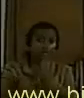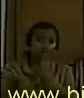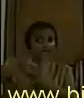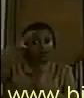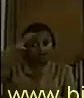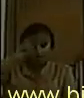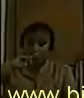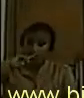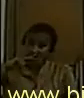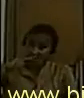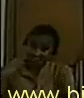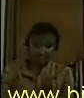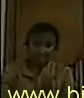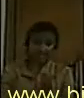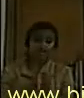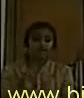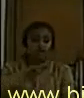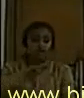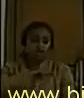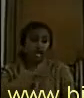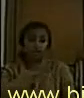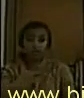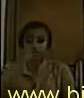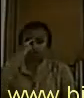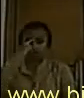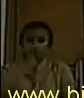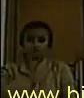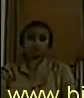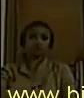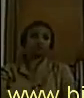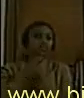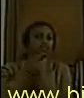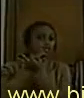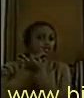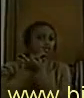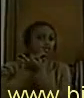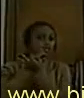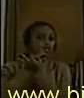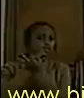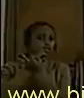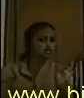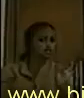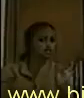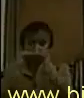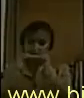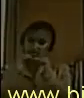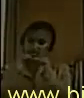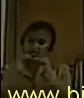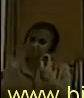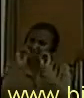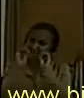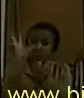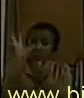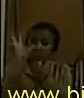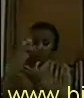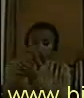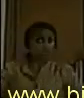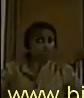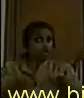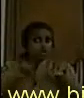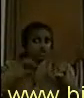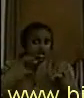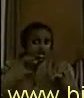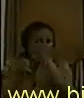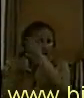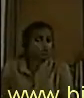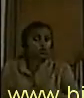ህገ መንግስቱ ያረጋገጠልን የሃይማኖትና የእምነት ነጻነትና እኩልነት ያላንዳች ጣልቃ ገብነትና ያለ